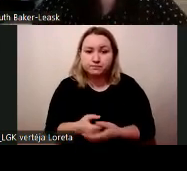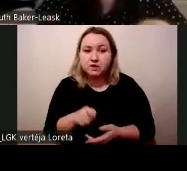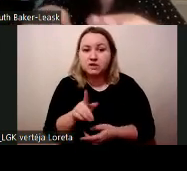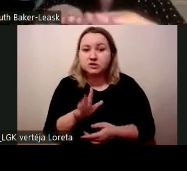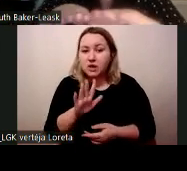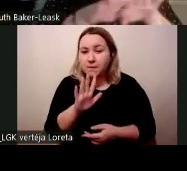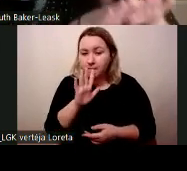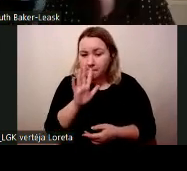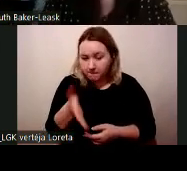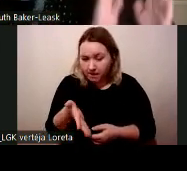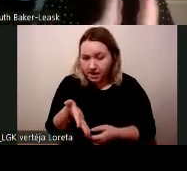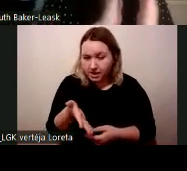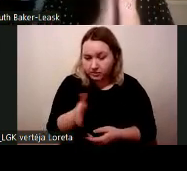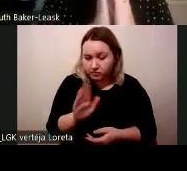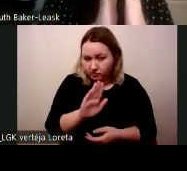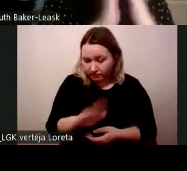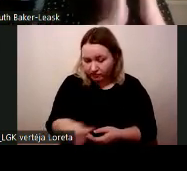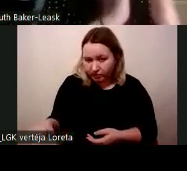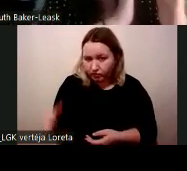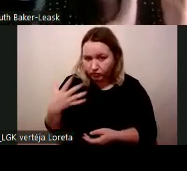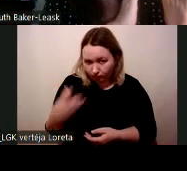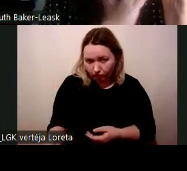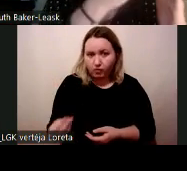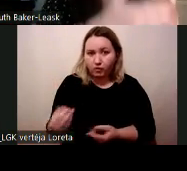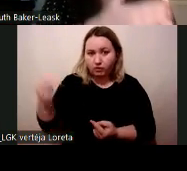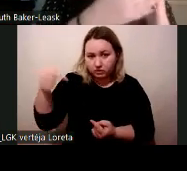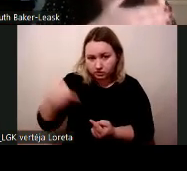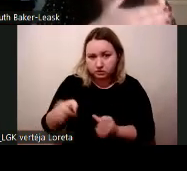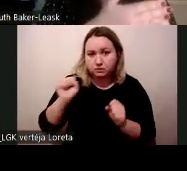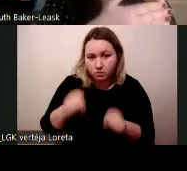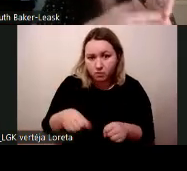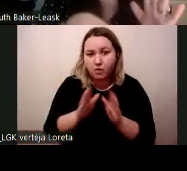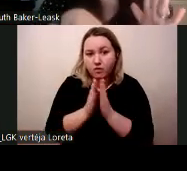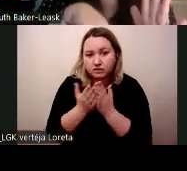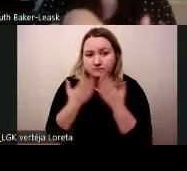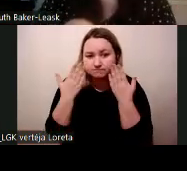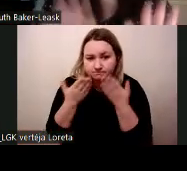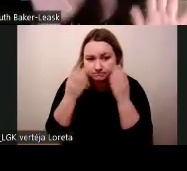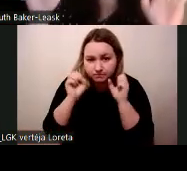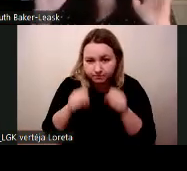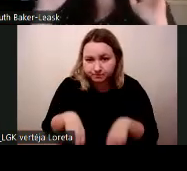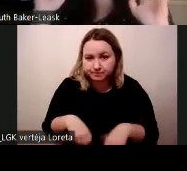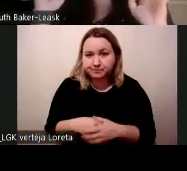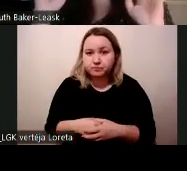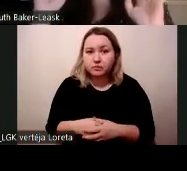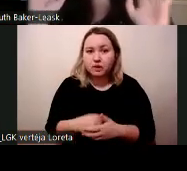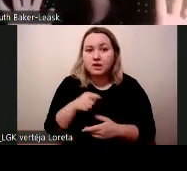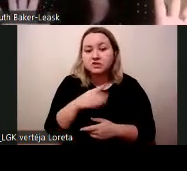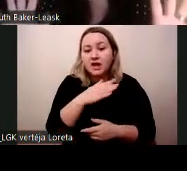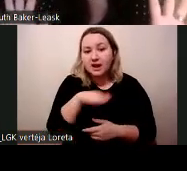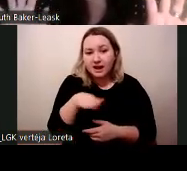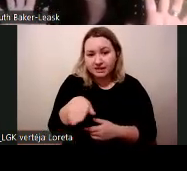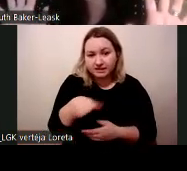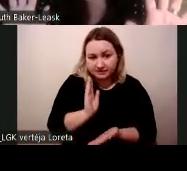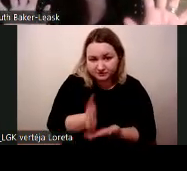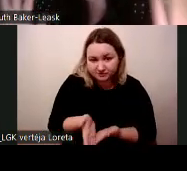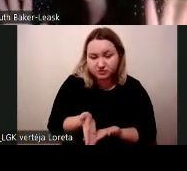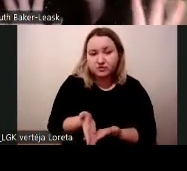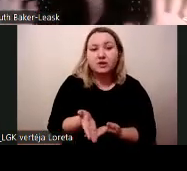5 metų vaikų knygų kampelis. Čia vėlgi yra lentyna ir sudėta